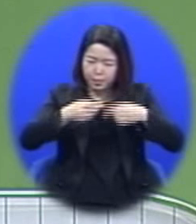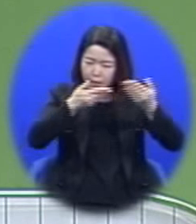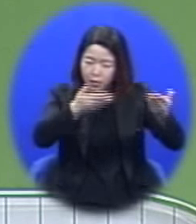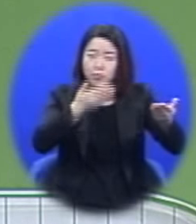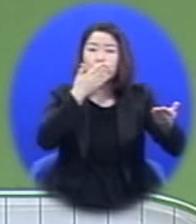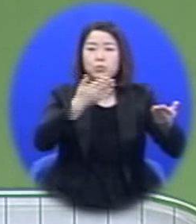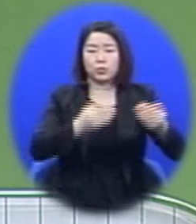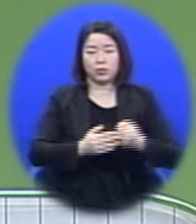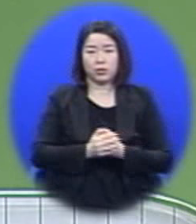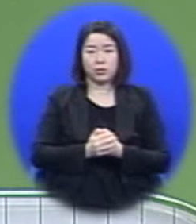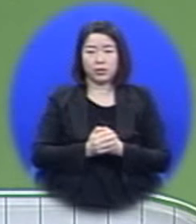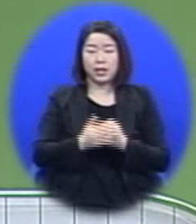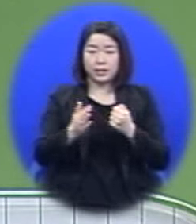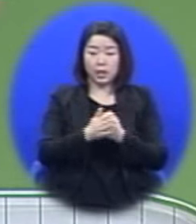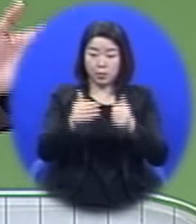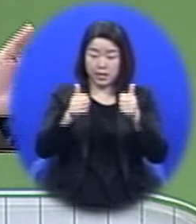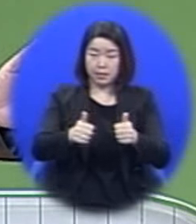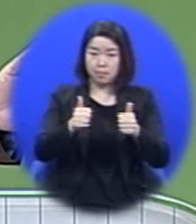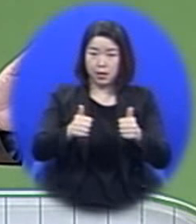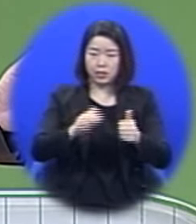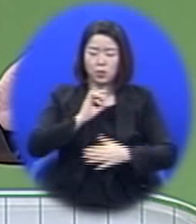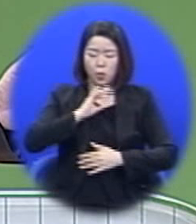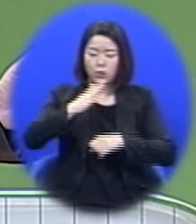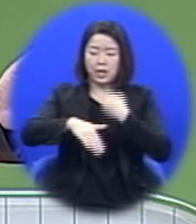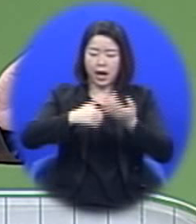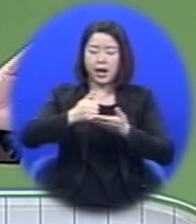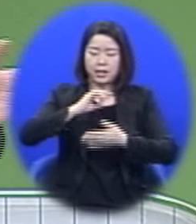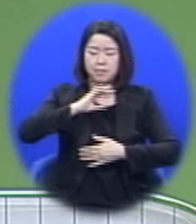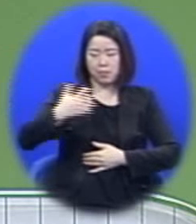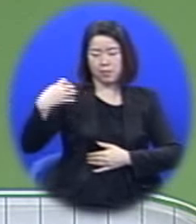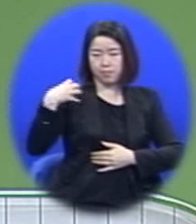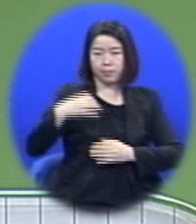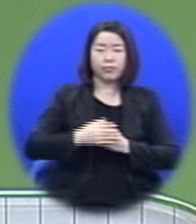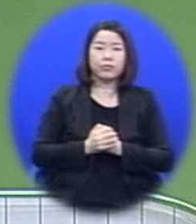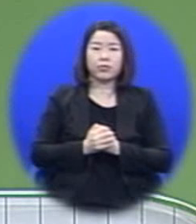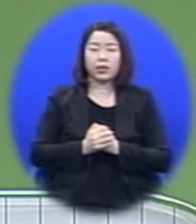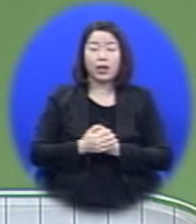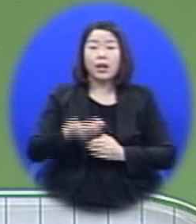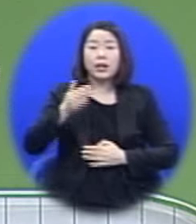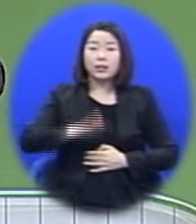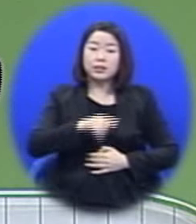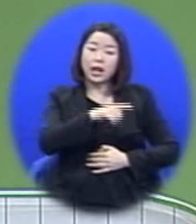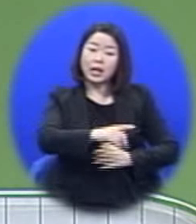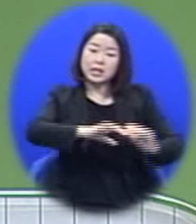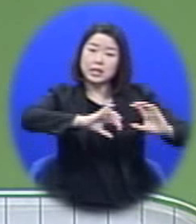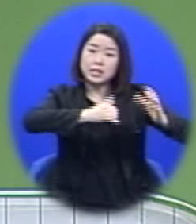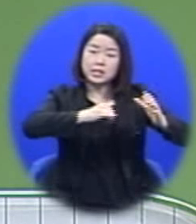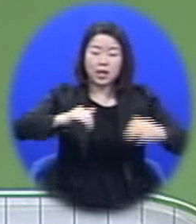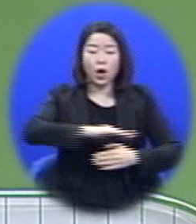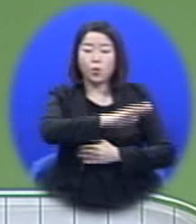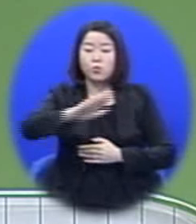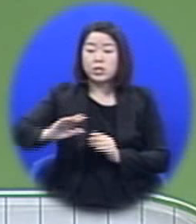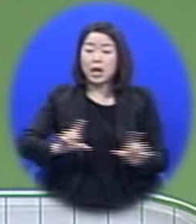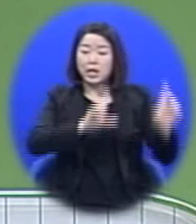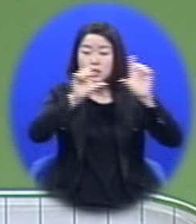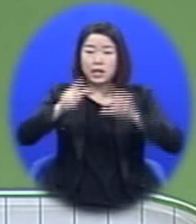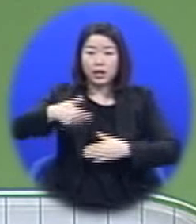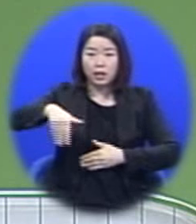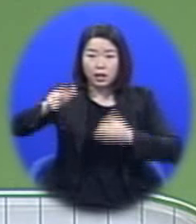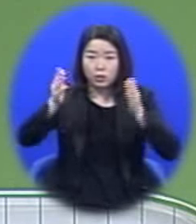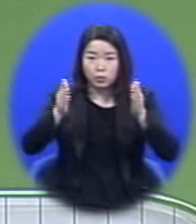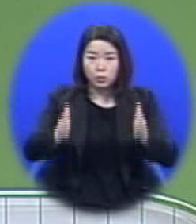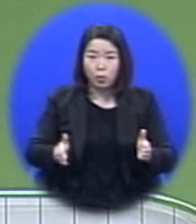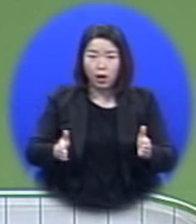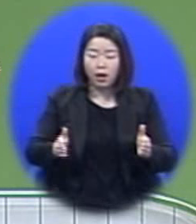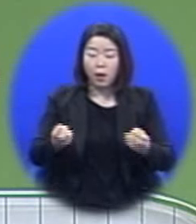그래서 재판은 오직 하나님만 하셔야 하는 겁니다. 그런데 이 세상에 우리들이 살아가는 동안에